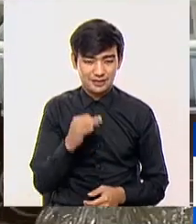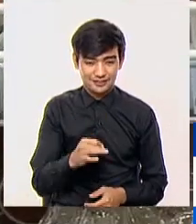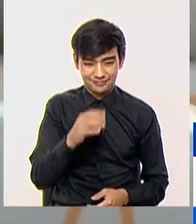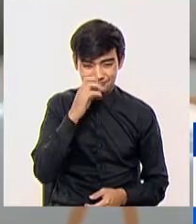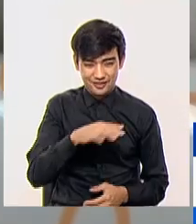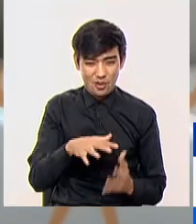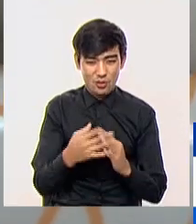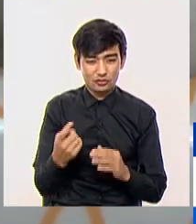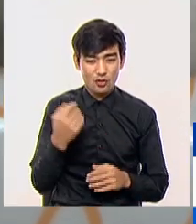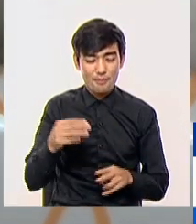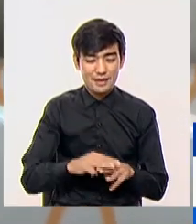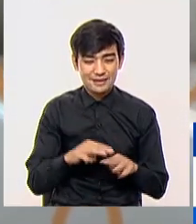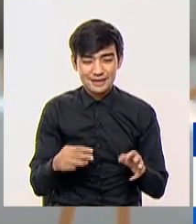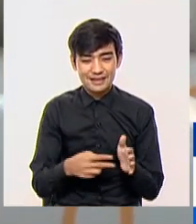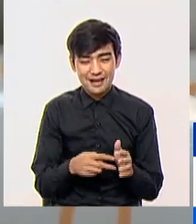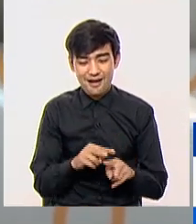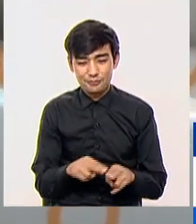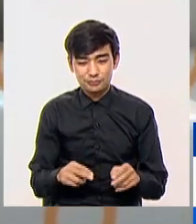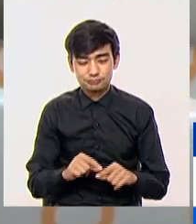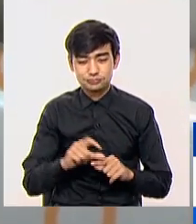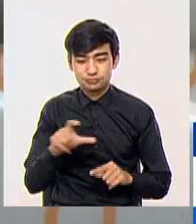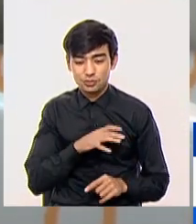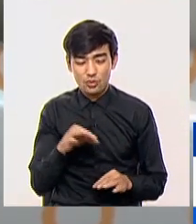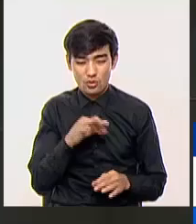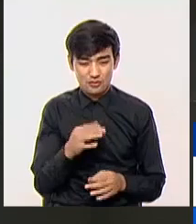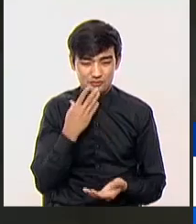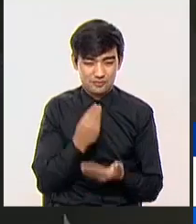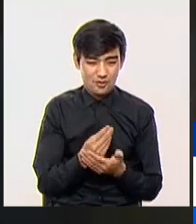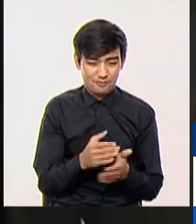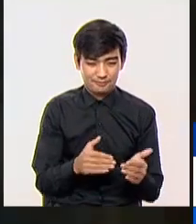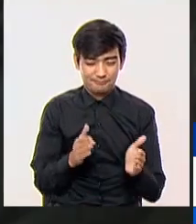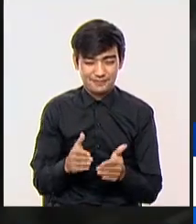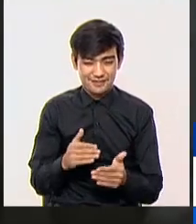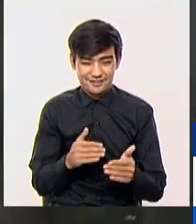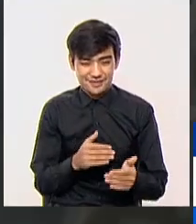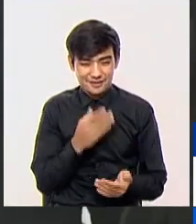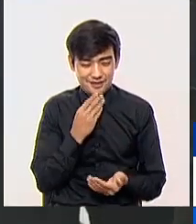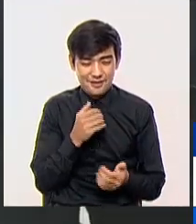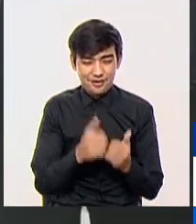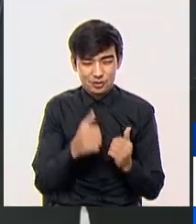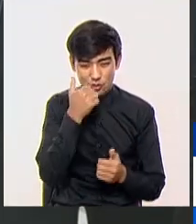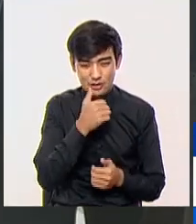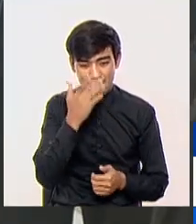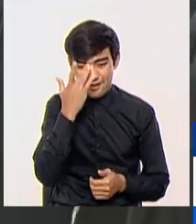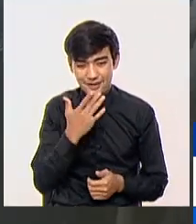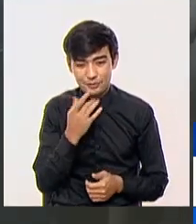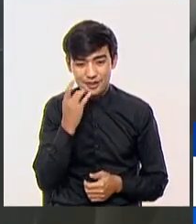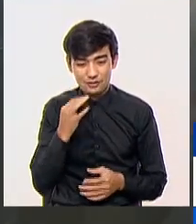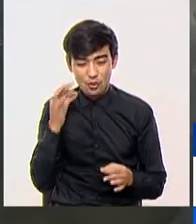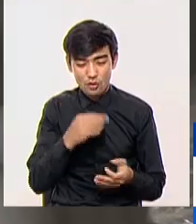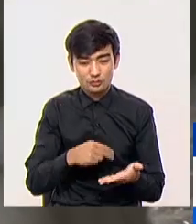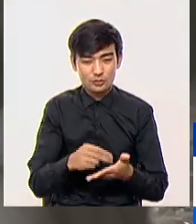ауыл шаруашылығы министрлігі бағаның бұлай өсуі маусымдық құбылыс деп мәлімдеді. Айтуларынша жылда жазда жұмыртқаға